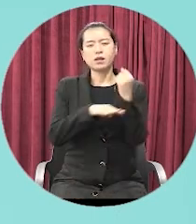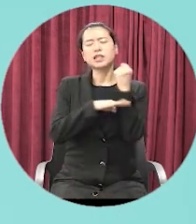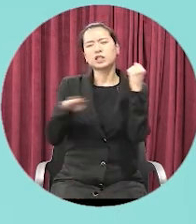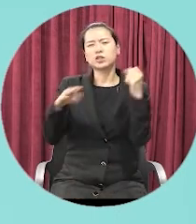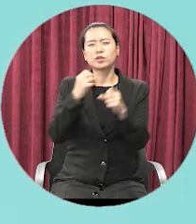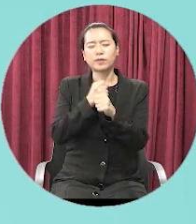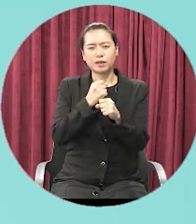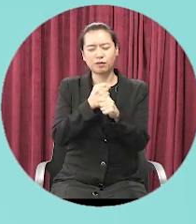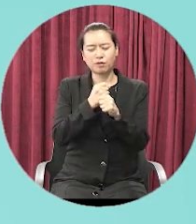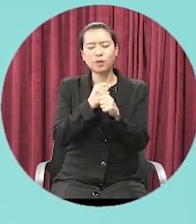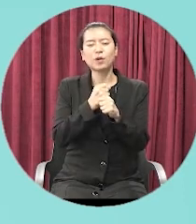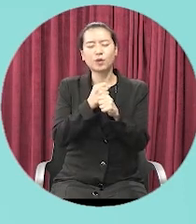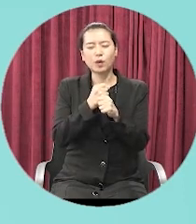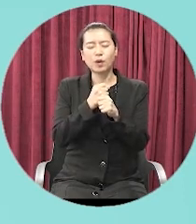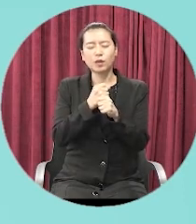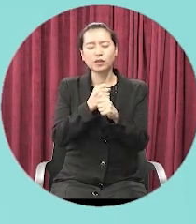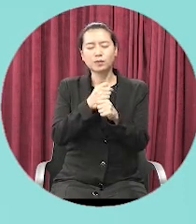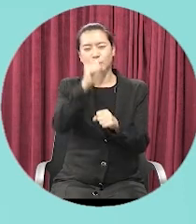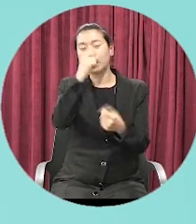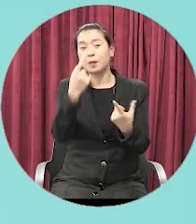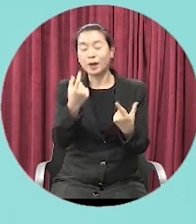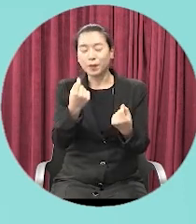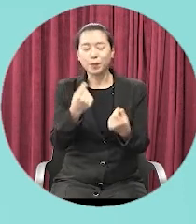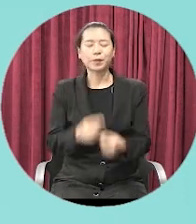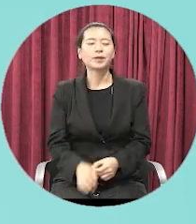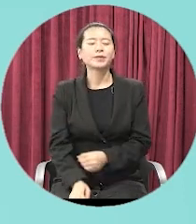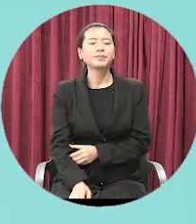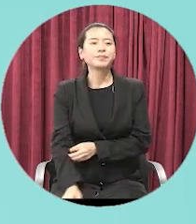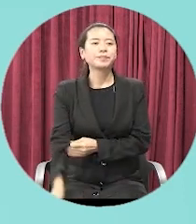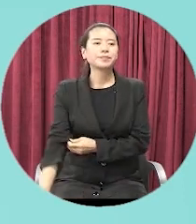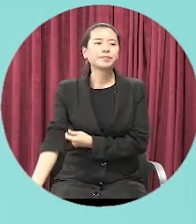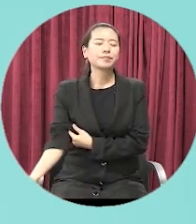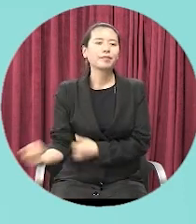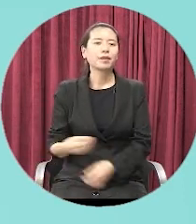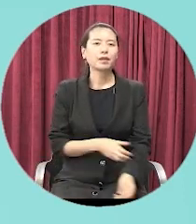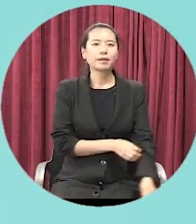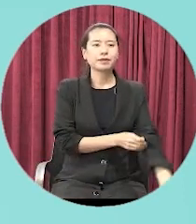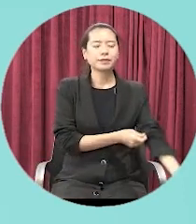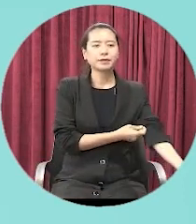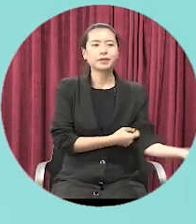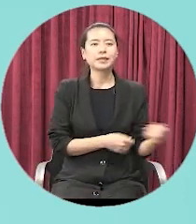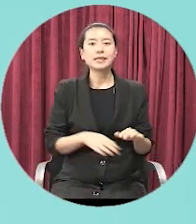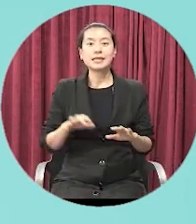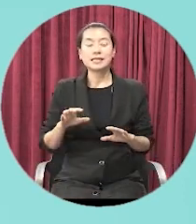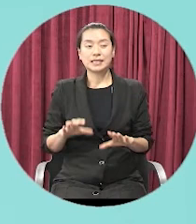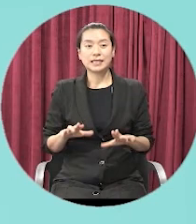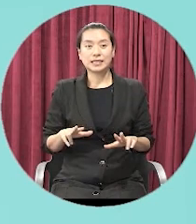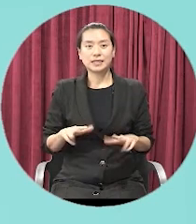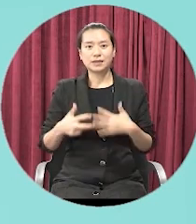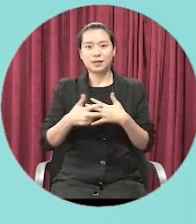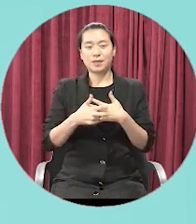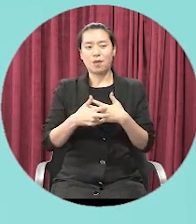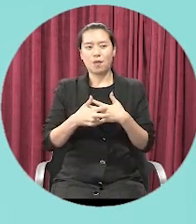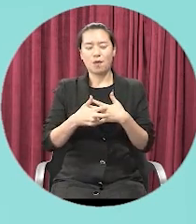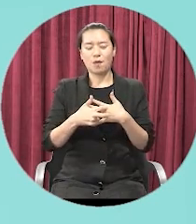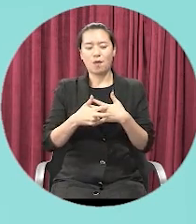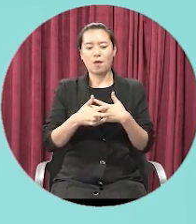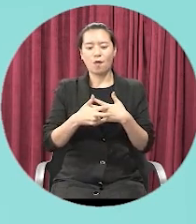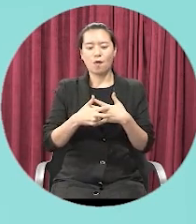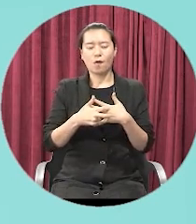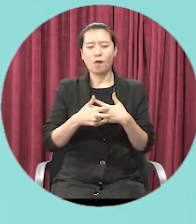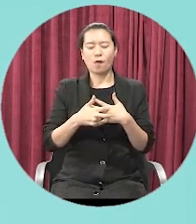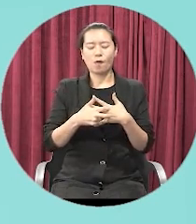작업들이 앞으로도 이렇게 챌린지 하다고 생각 하구요 그 다음에 궁극적으로 현재는 cdm 에 병원 데이터가 병원별로 이렇게 끔